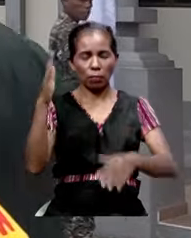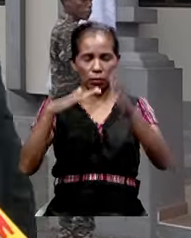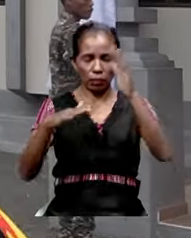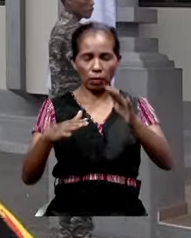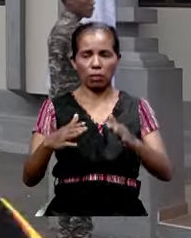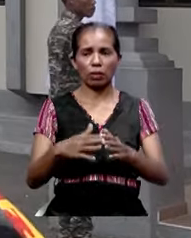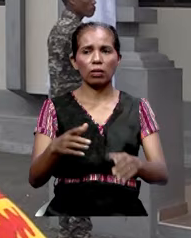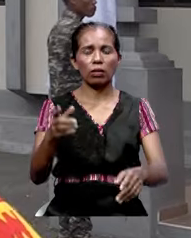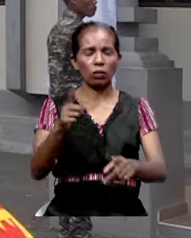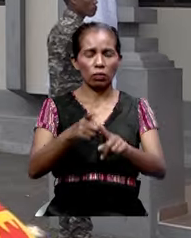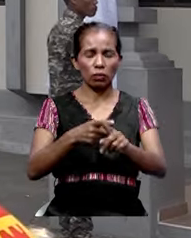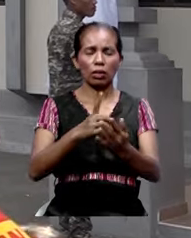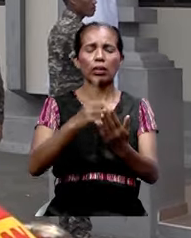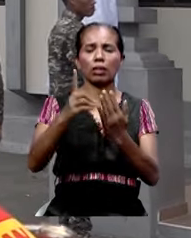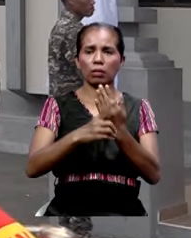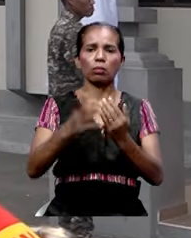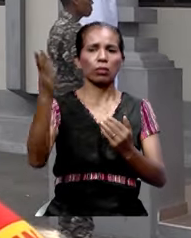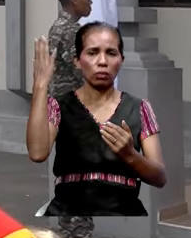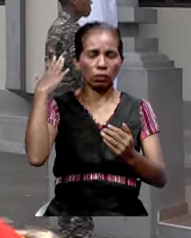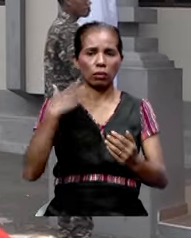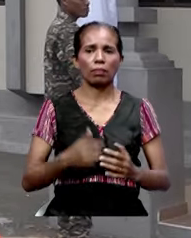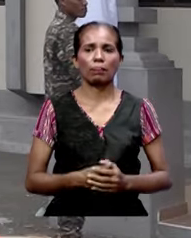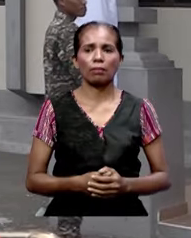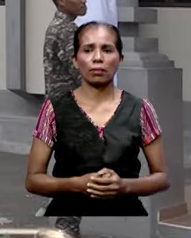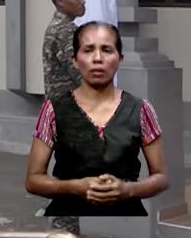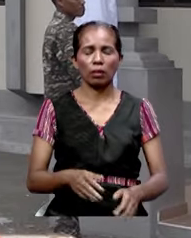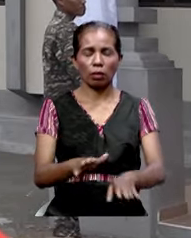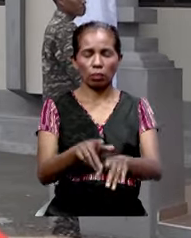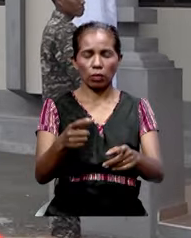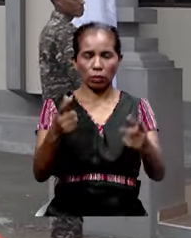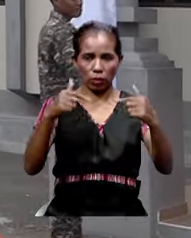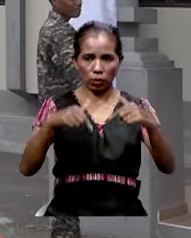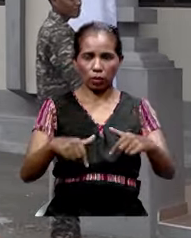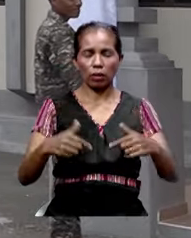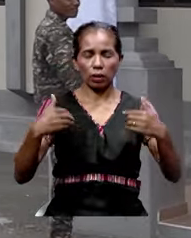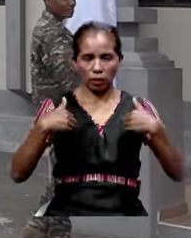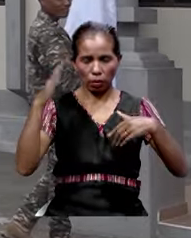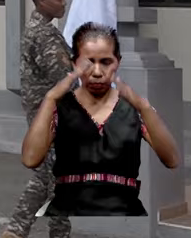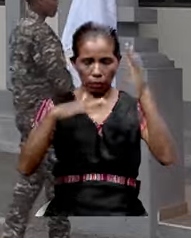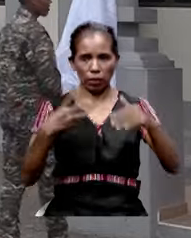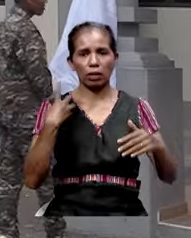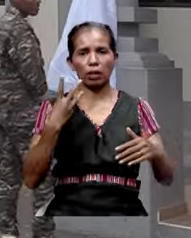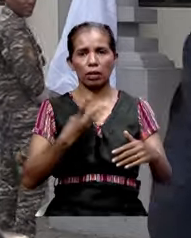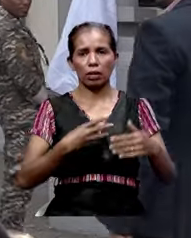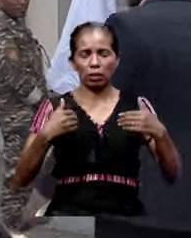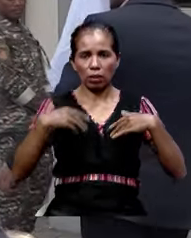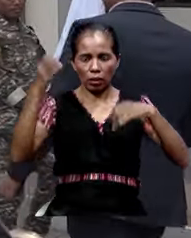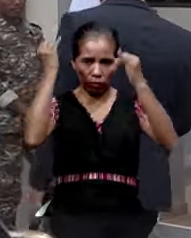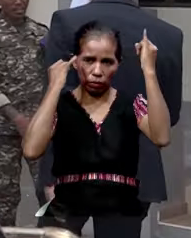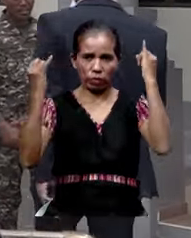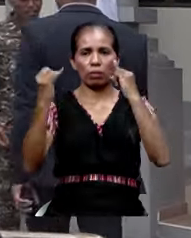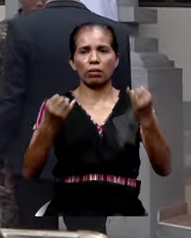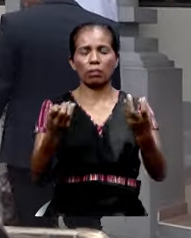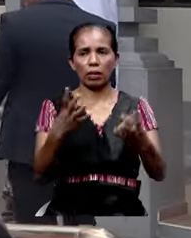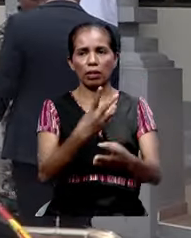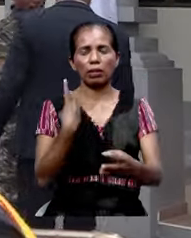musia fulan Desember liuba. Nebe maka ada malu mai to inor musu tam problema. Nebe kita yon informasi barak